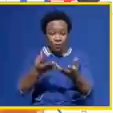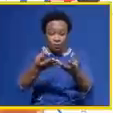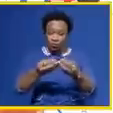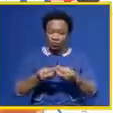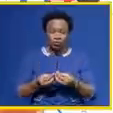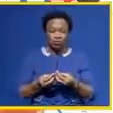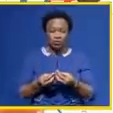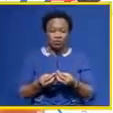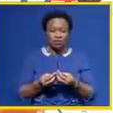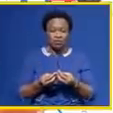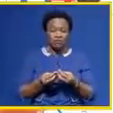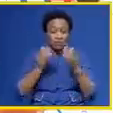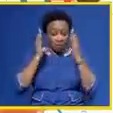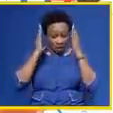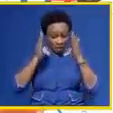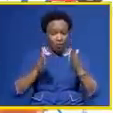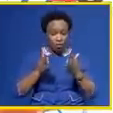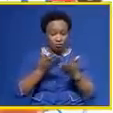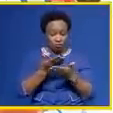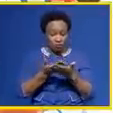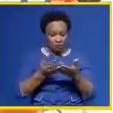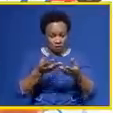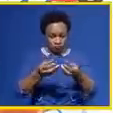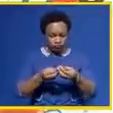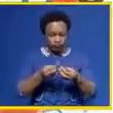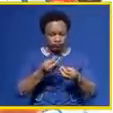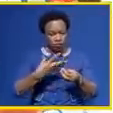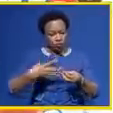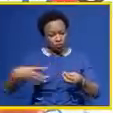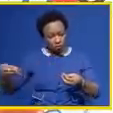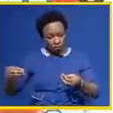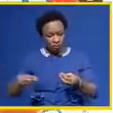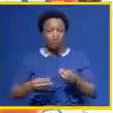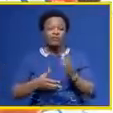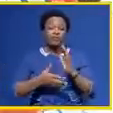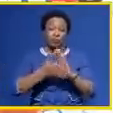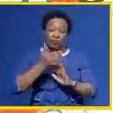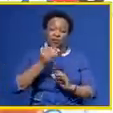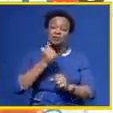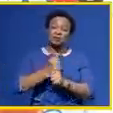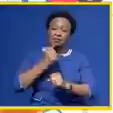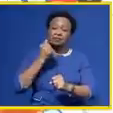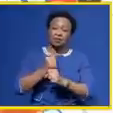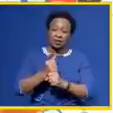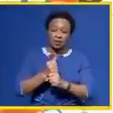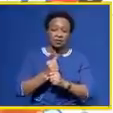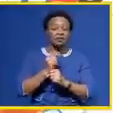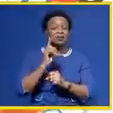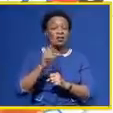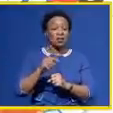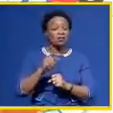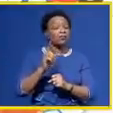mheshimiwa, na tukisha toka hapa tutaanza kazi